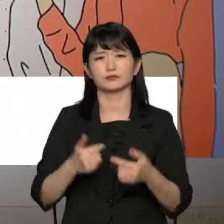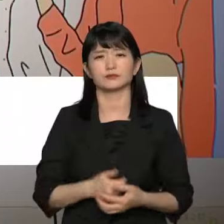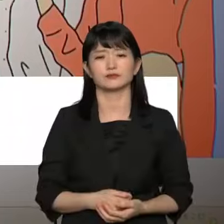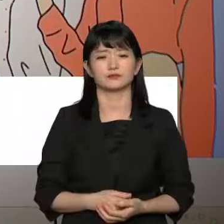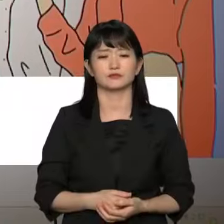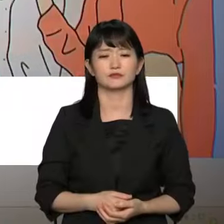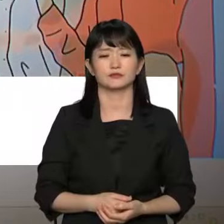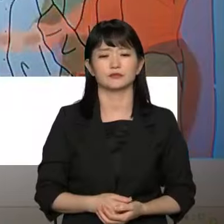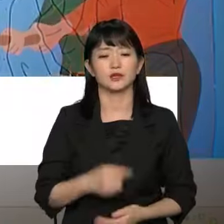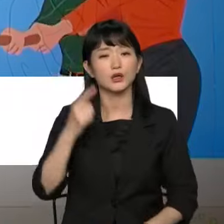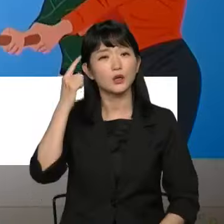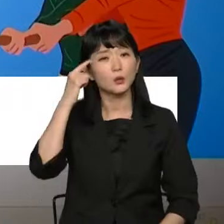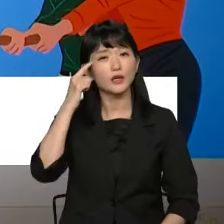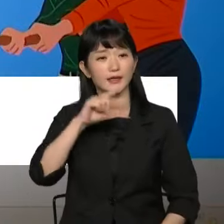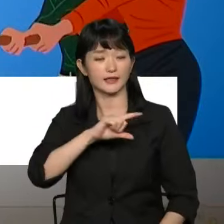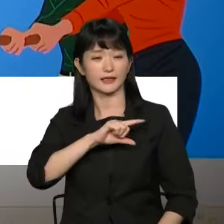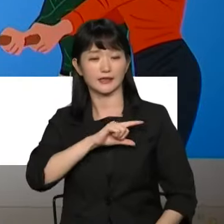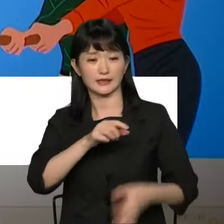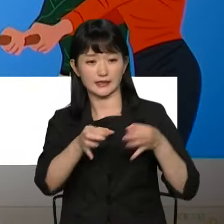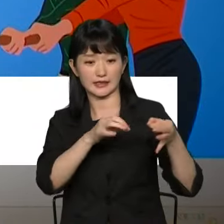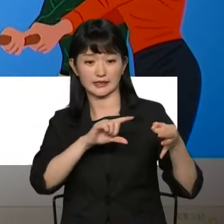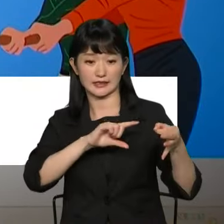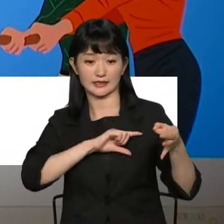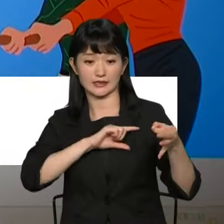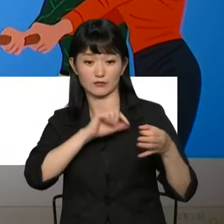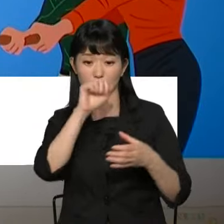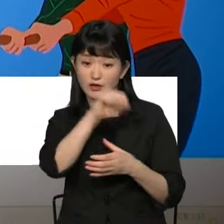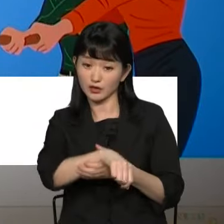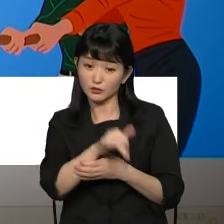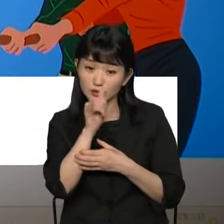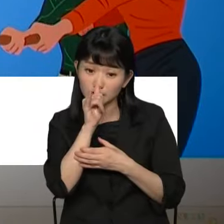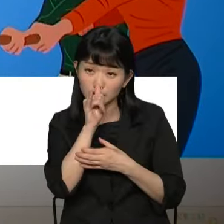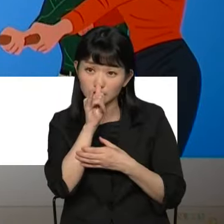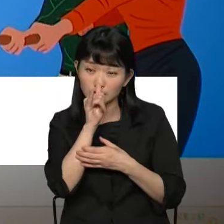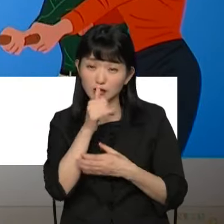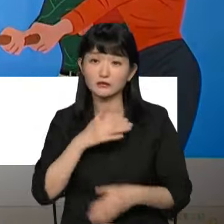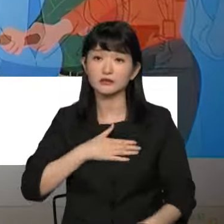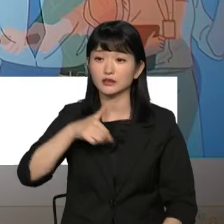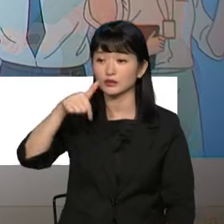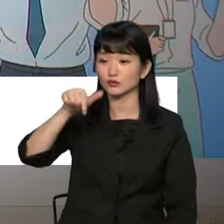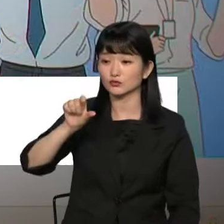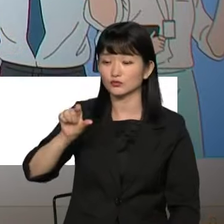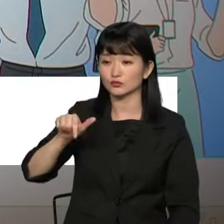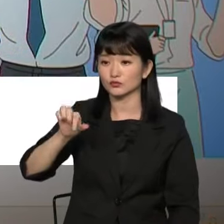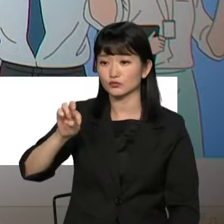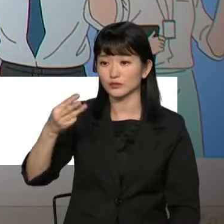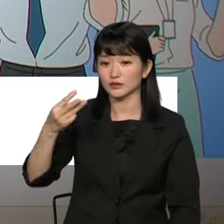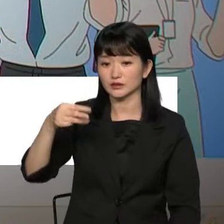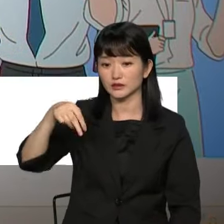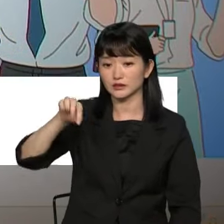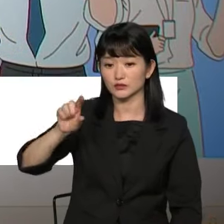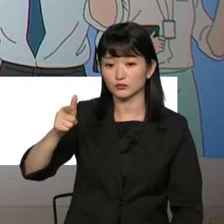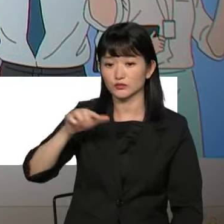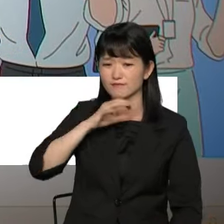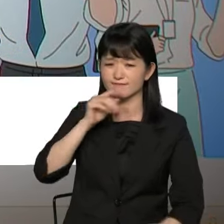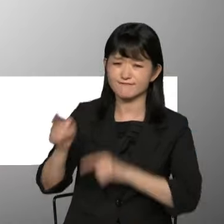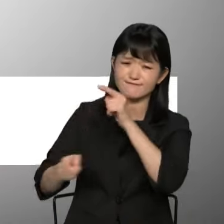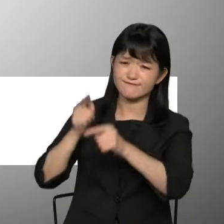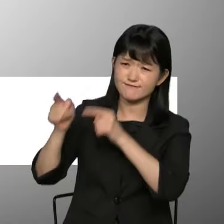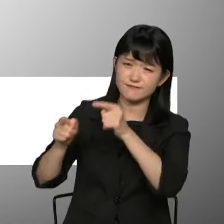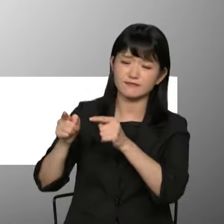왜 이런 사고를 왜 허가할 수 있느냐라고 제가 국민신문으로 굉장히 기망적인